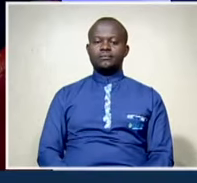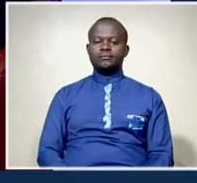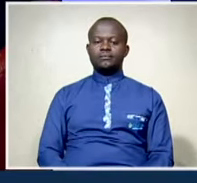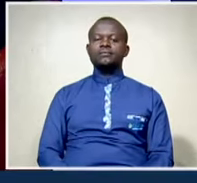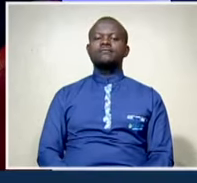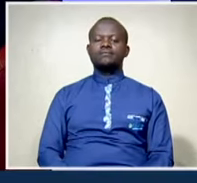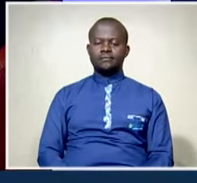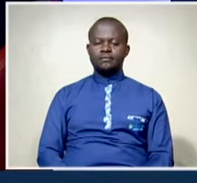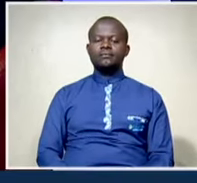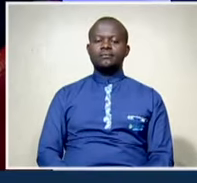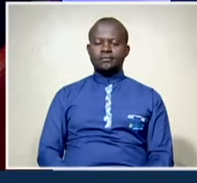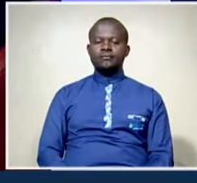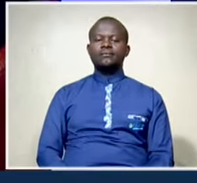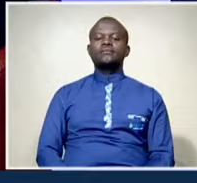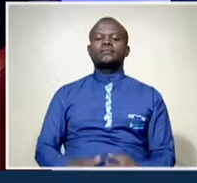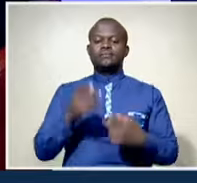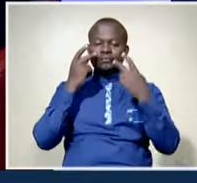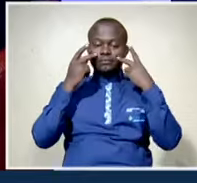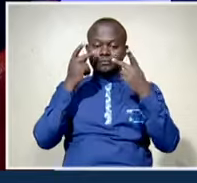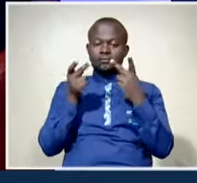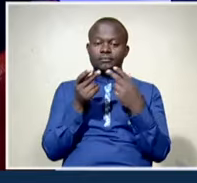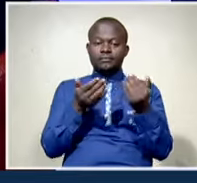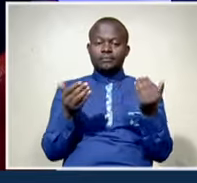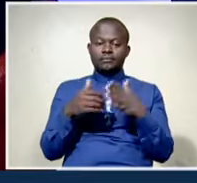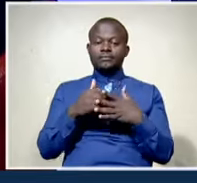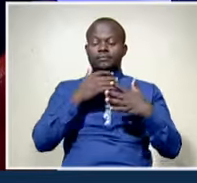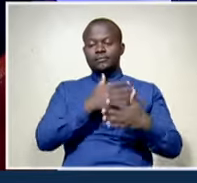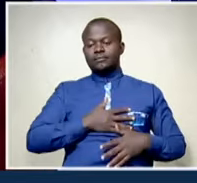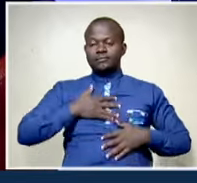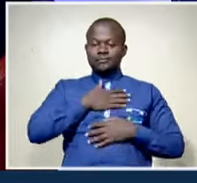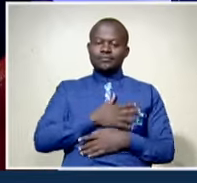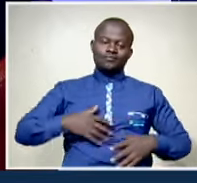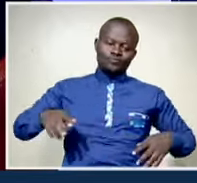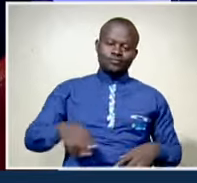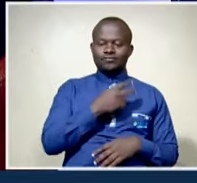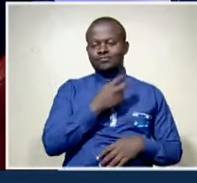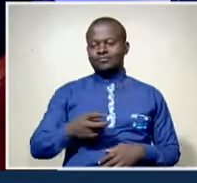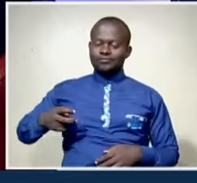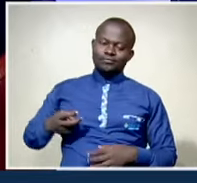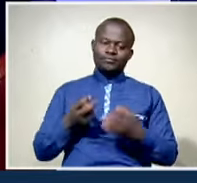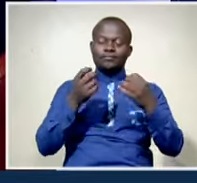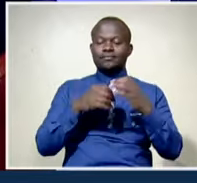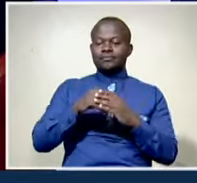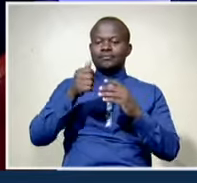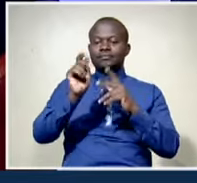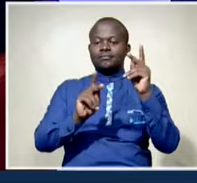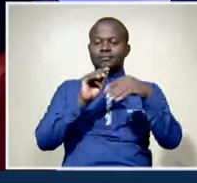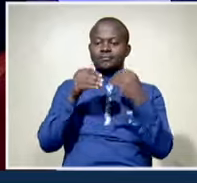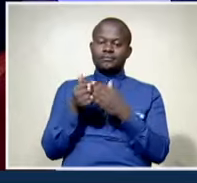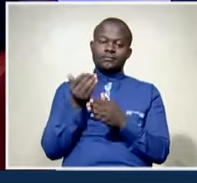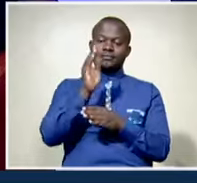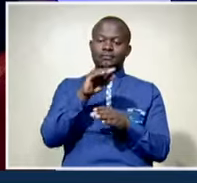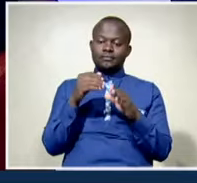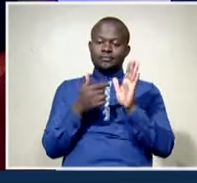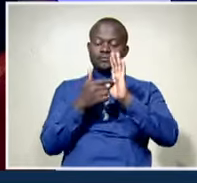bona Adolphe ndi kubona inyuma y'abana bari kwicunda abandi bari mu bikorwa byinshi abaturage bagaruriye